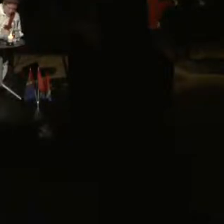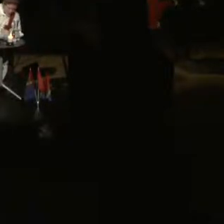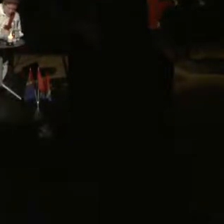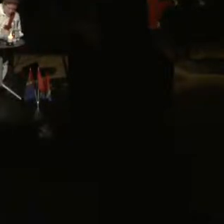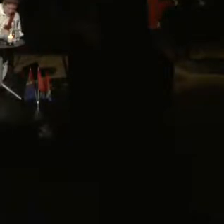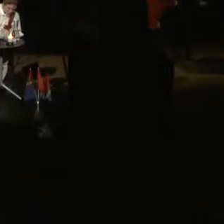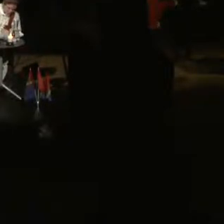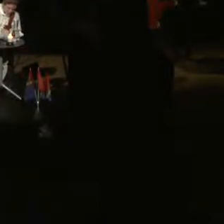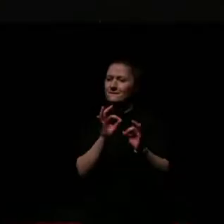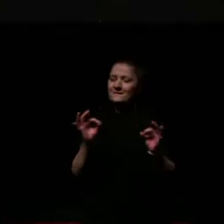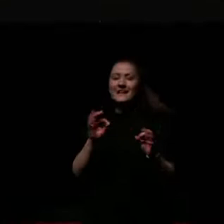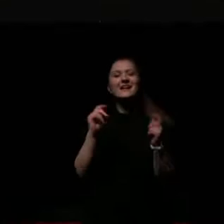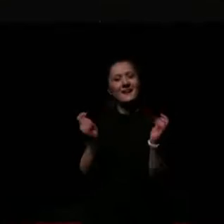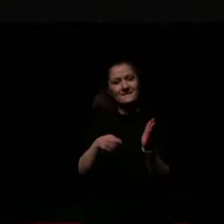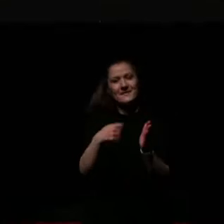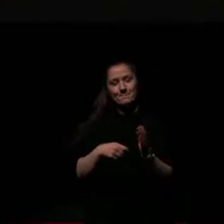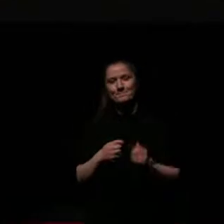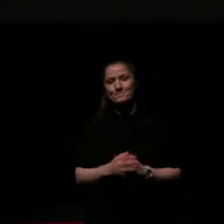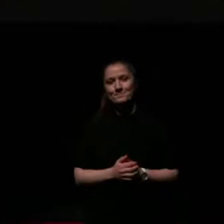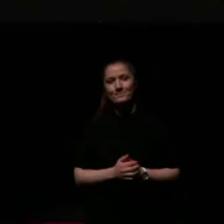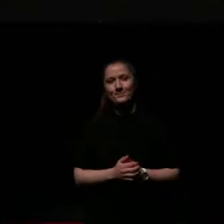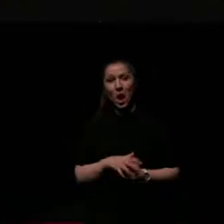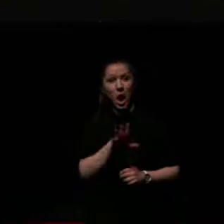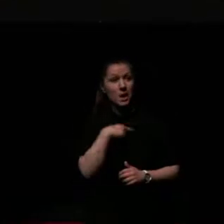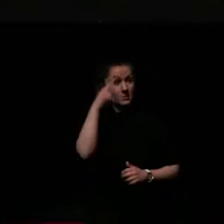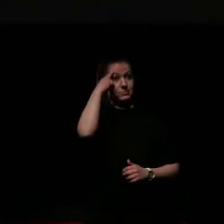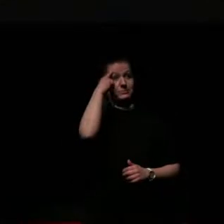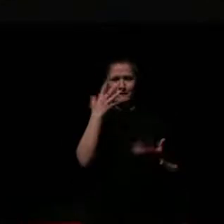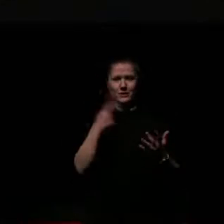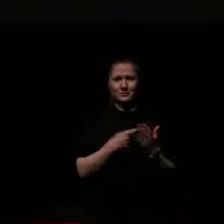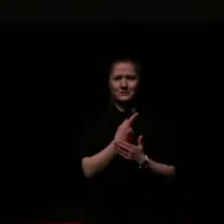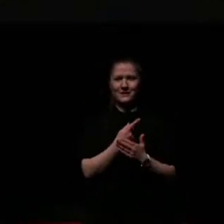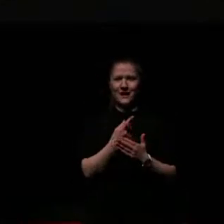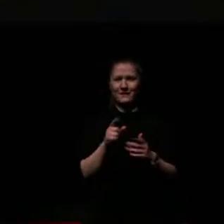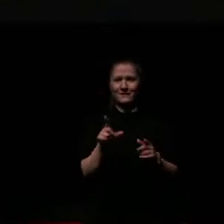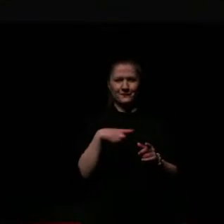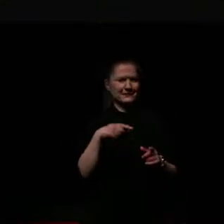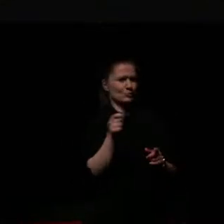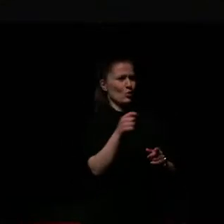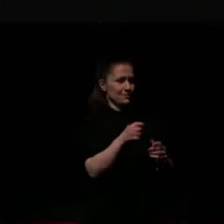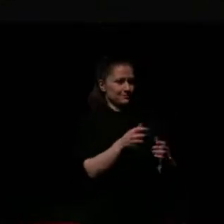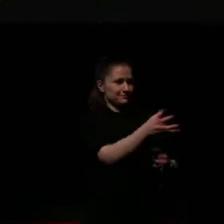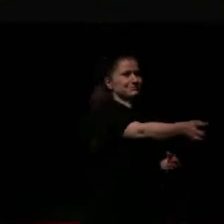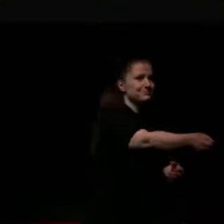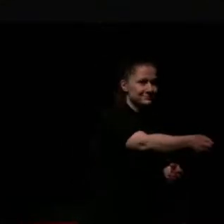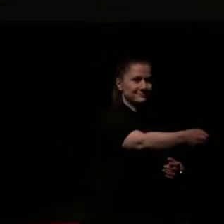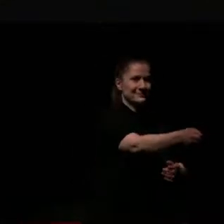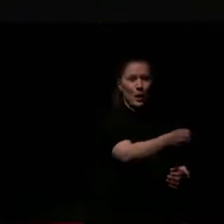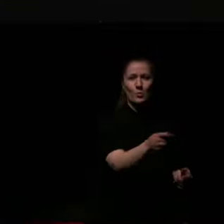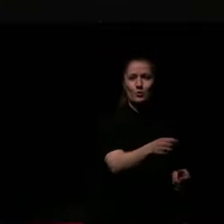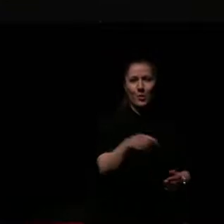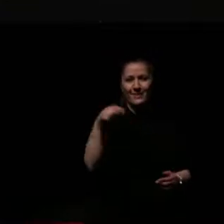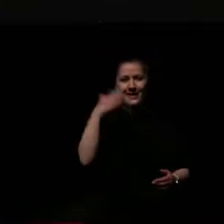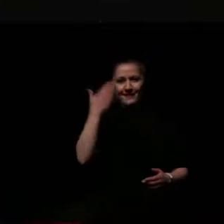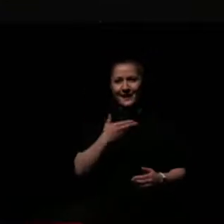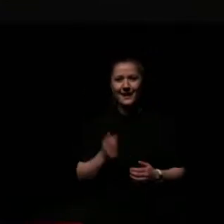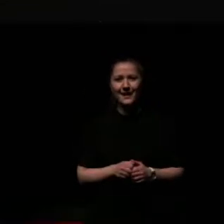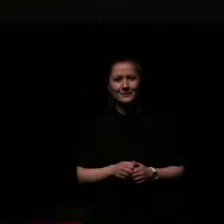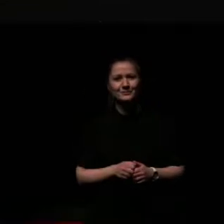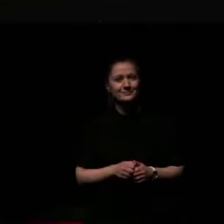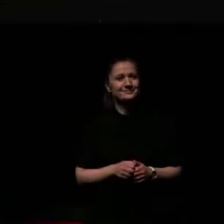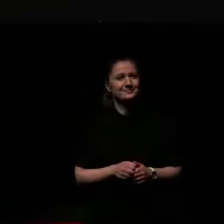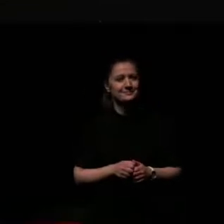Takk for flott film også. Nå tror jeg alle skjønner hva som skjer hvis noen begynner å dra hverandre i belte i kveld. Det en ny sjekkemetode som dette en